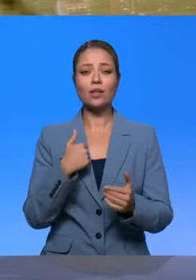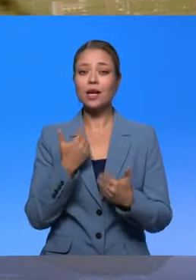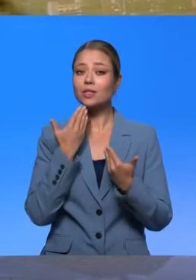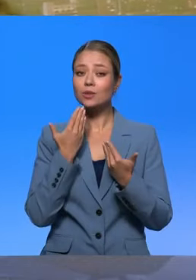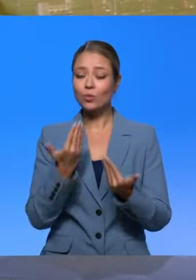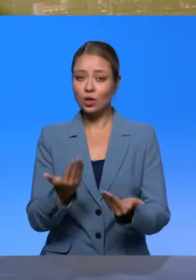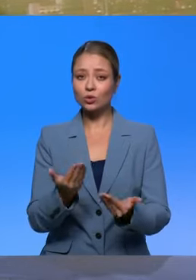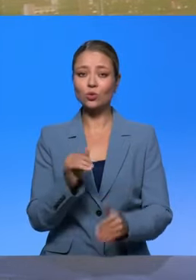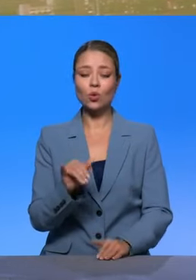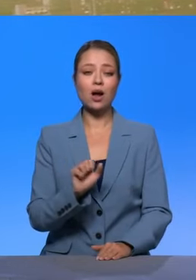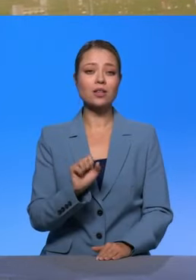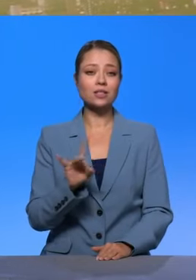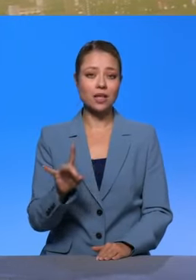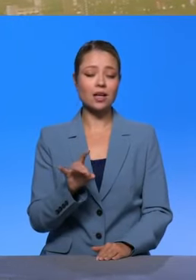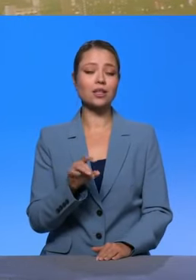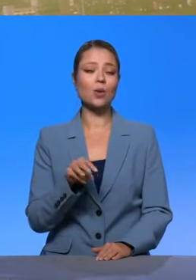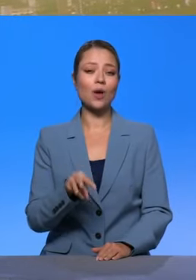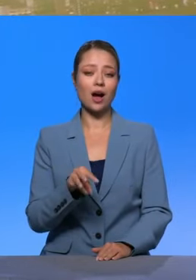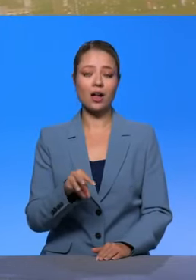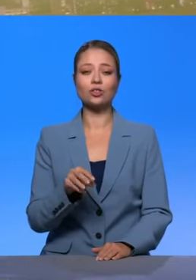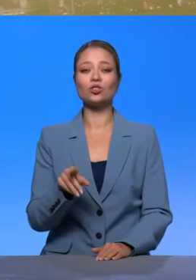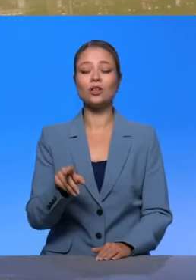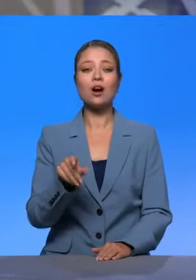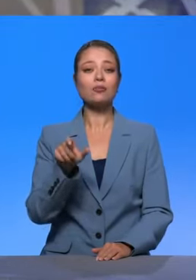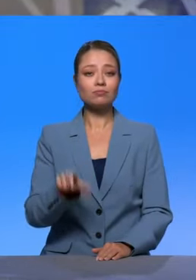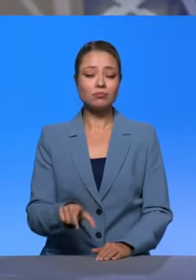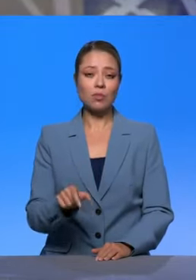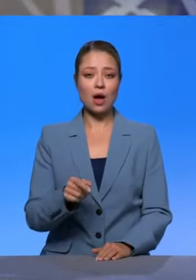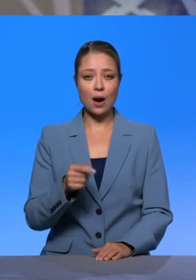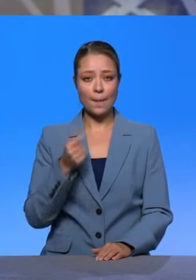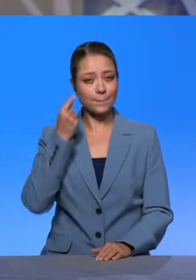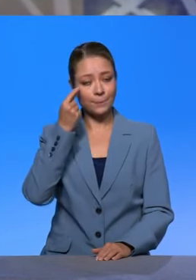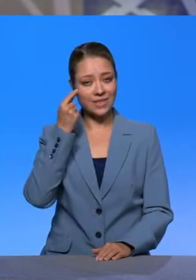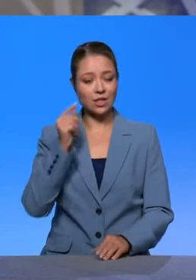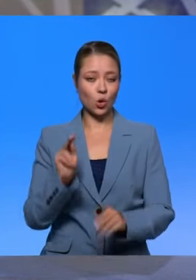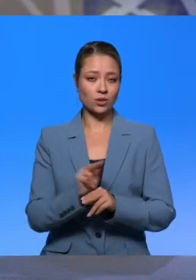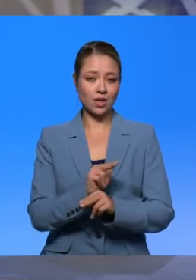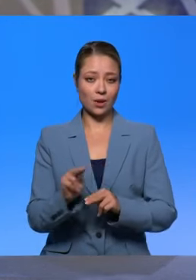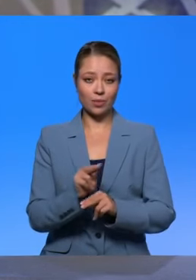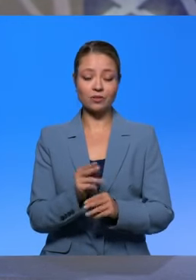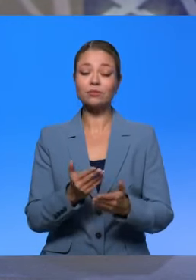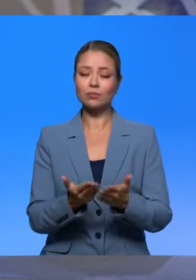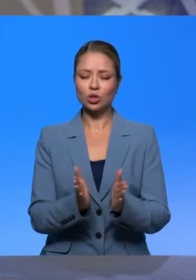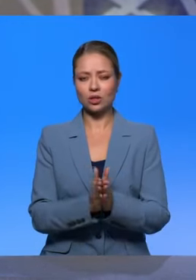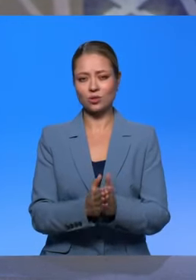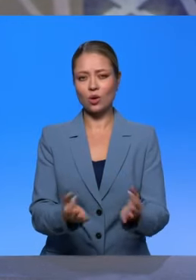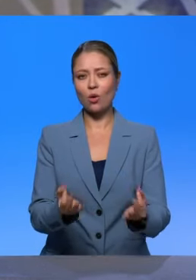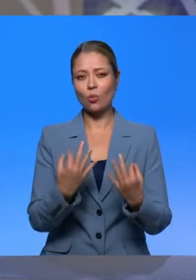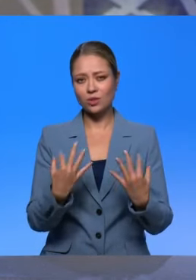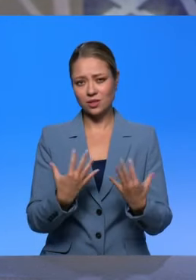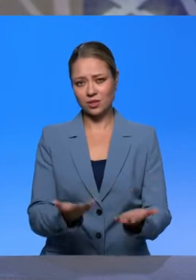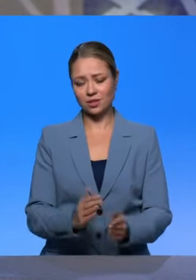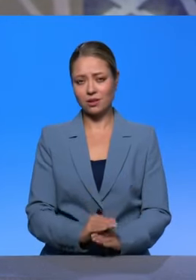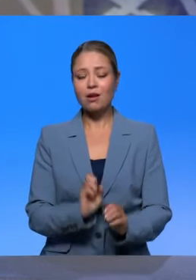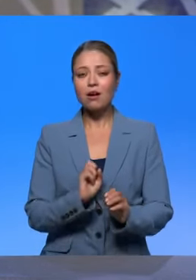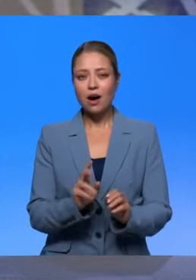Здравствуйте, Александр Михайлович. Здравствуйте. Вы психотерапевт. Верно. Вы нам и объясните. Ну, как же так-то?